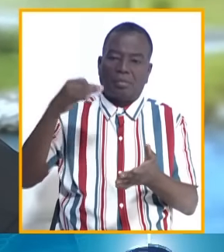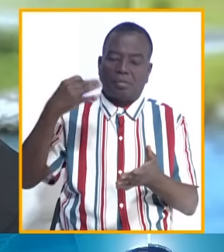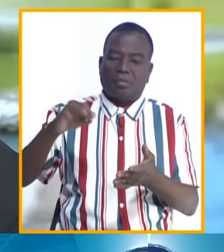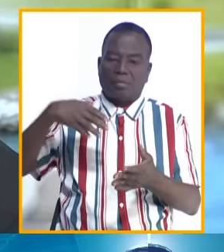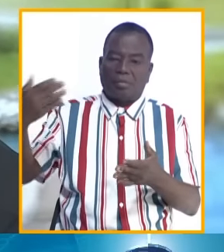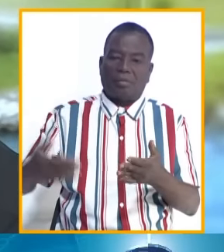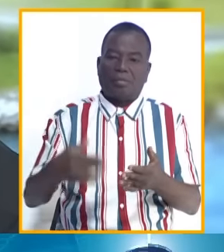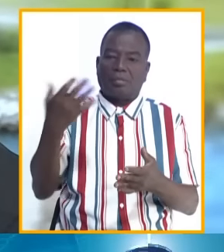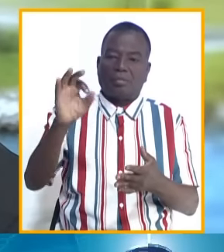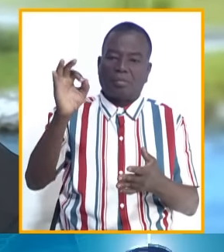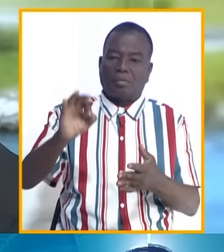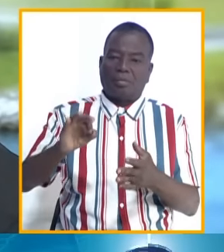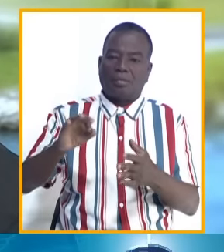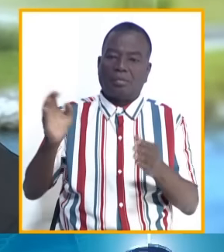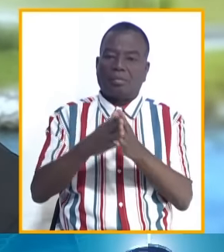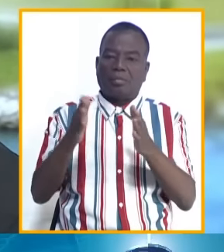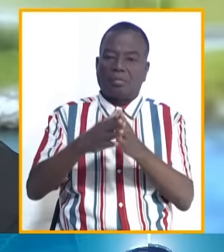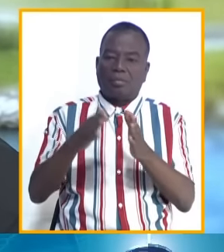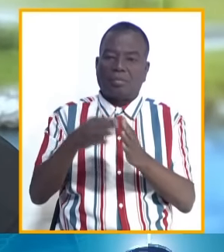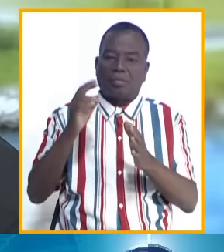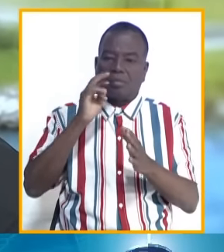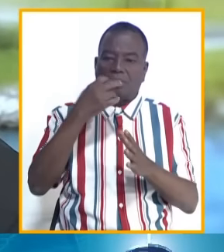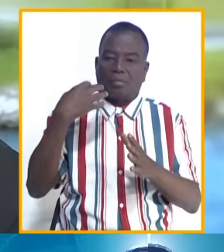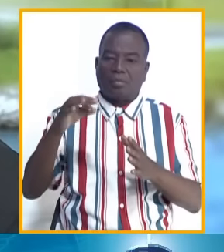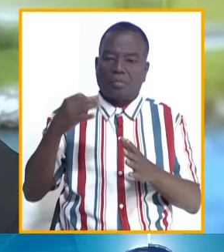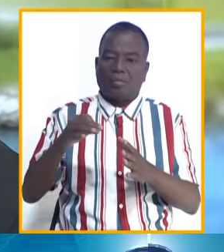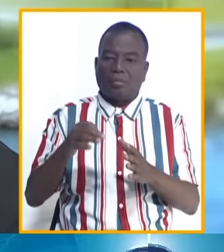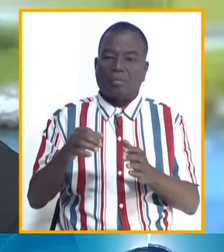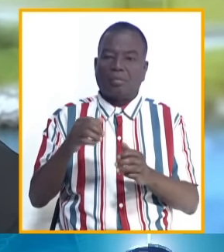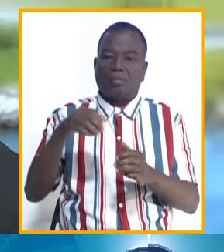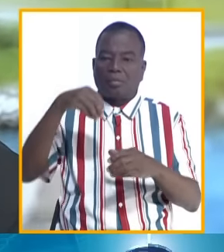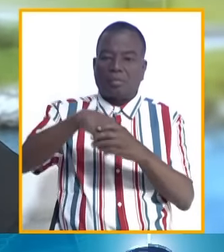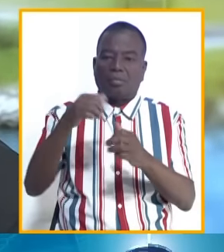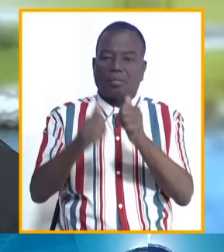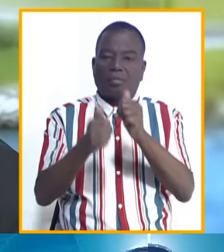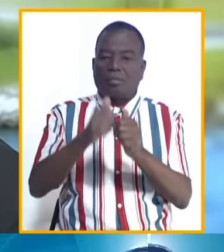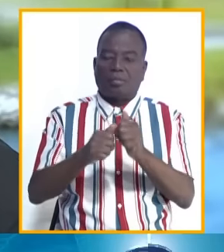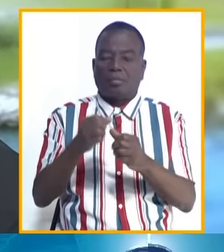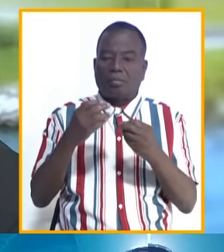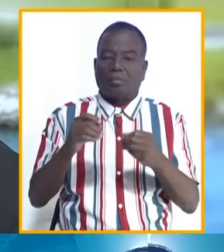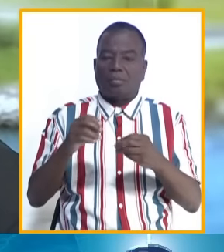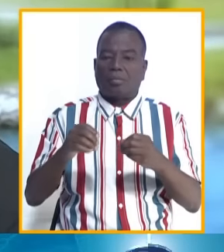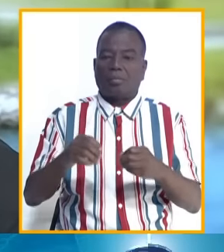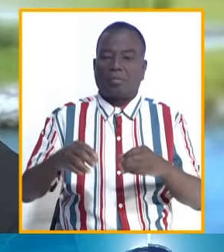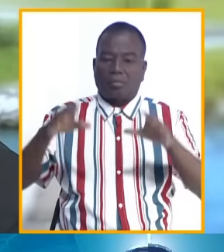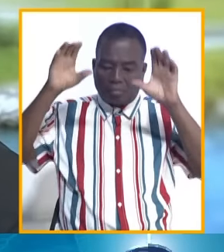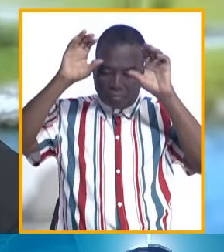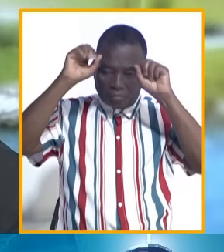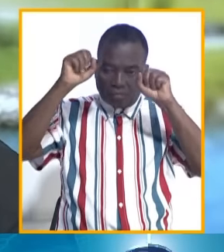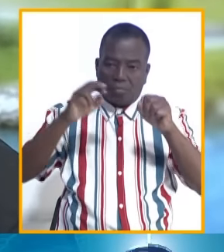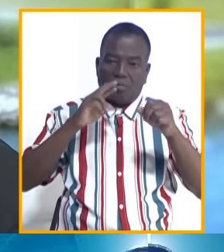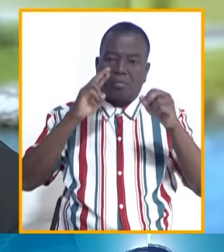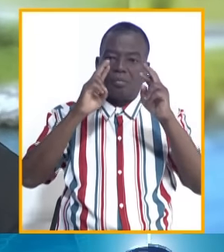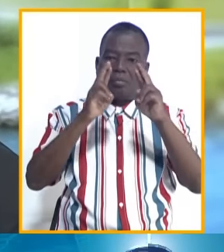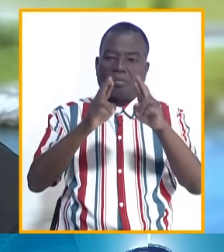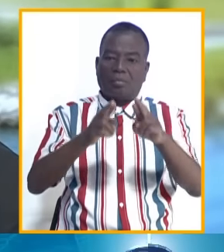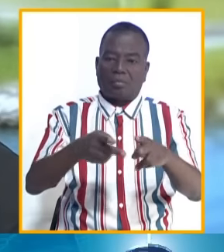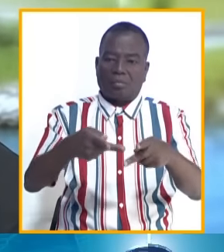de la francophonie, un événement auquel bon nombre de chefs d'État et de gouvernement des pays membres de l'OIF